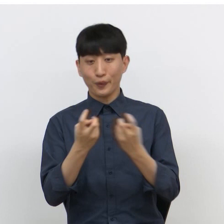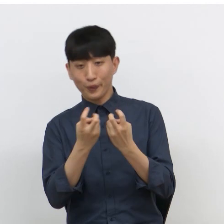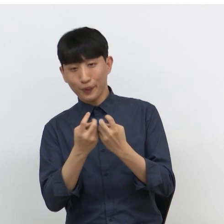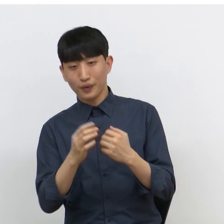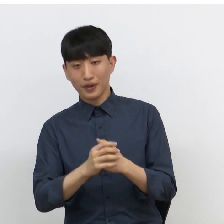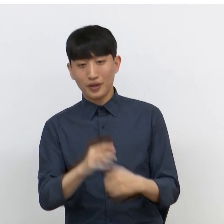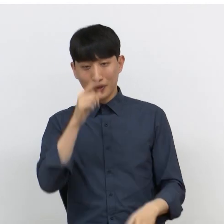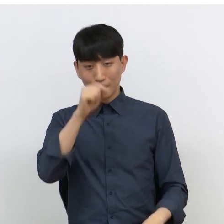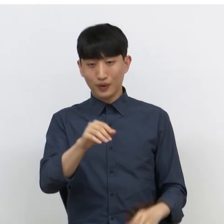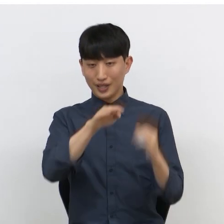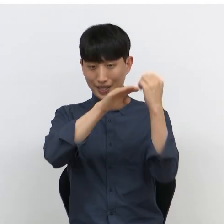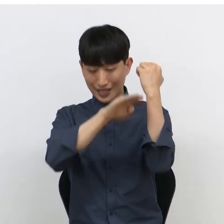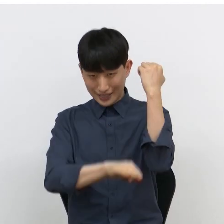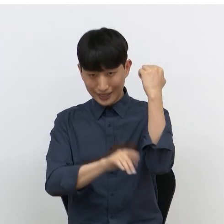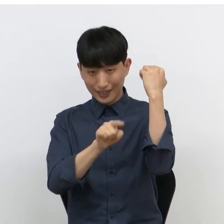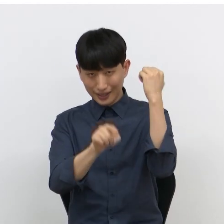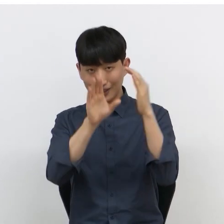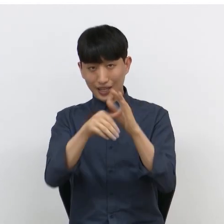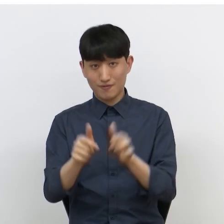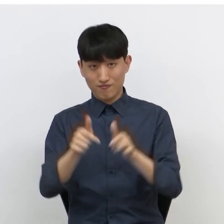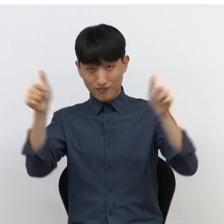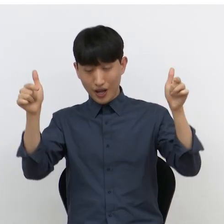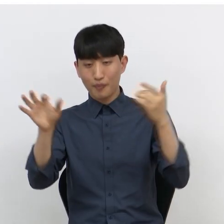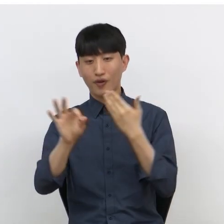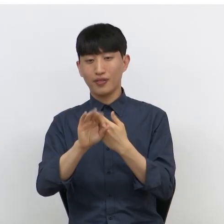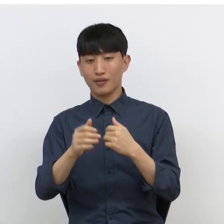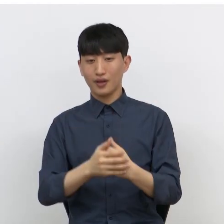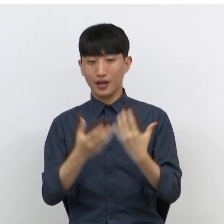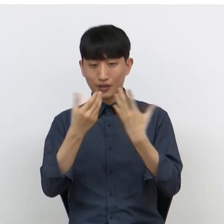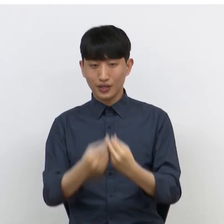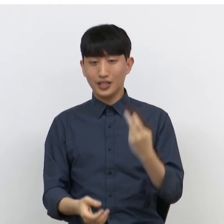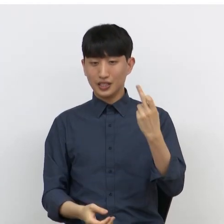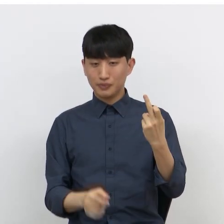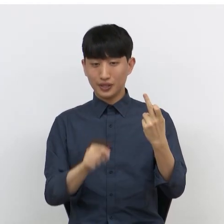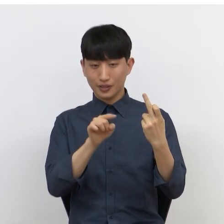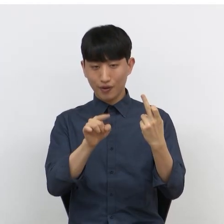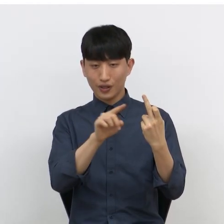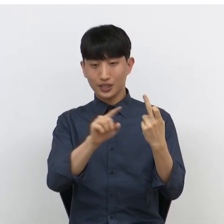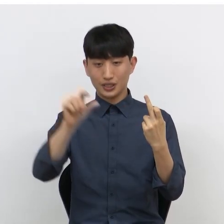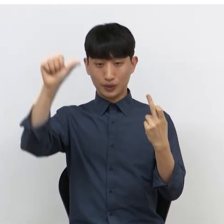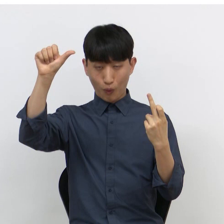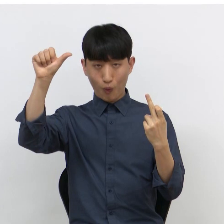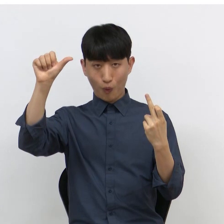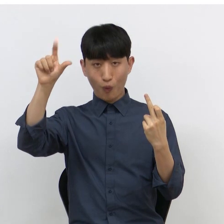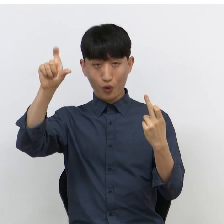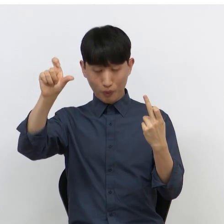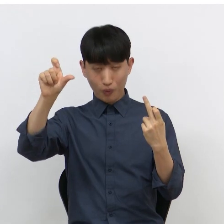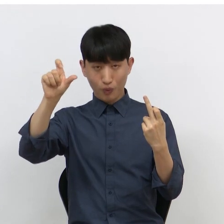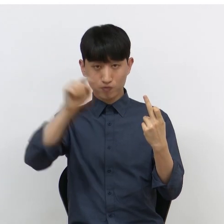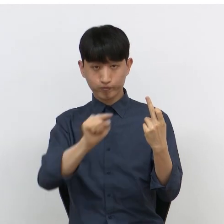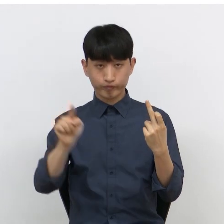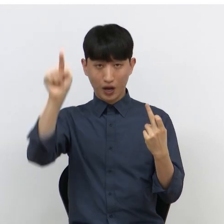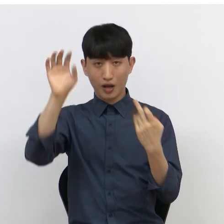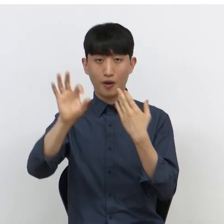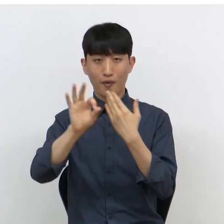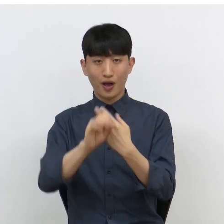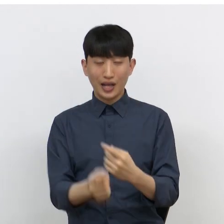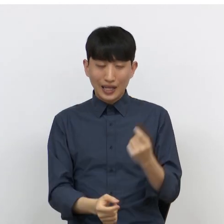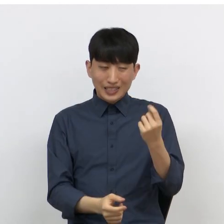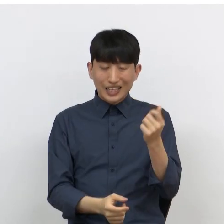낮은 레벨에서 증가시키면 즉 12에서 14나 15로 증가시키게 되면 작은 소리를 더 잘 듣게